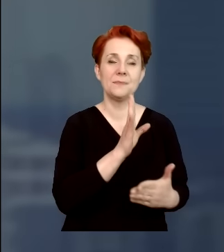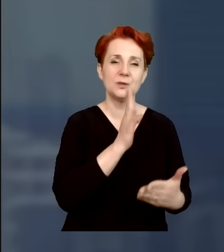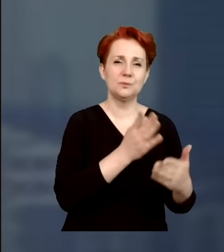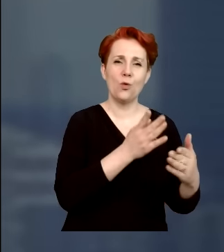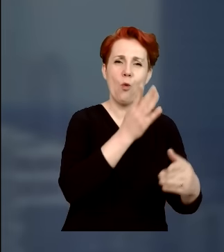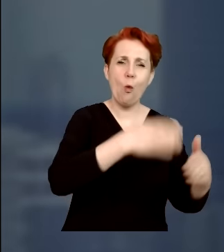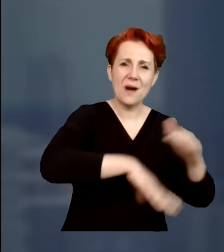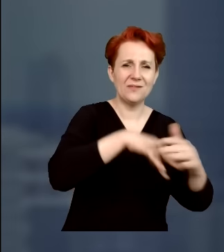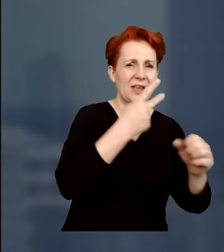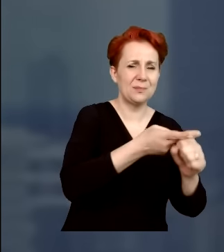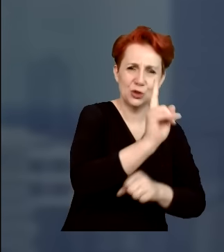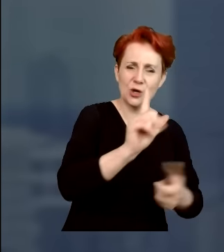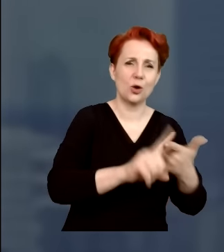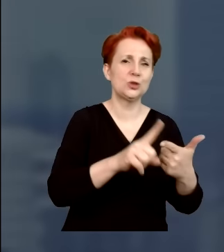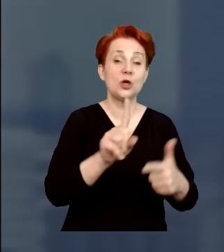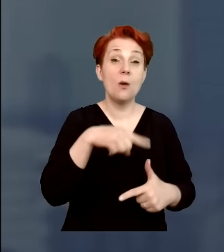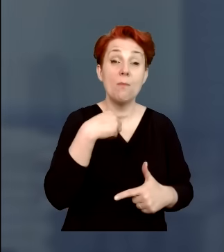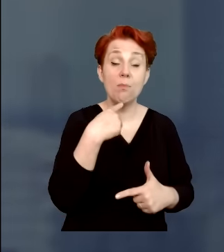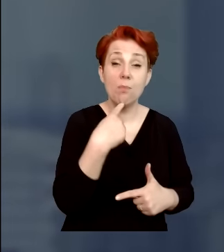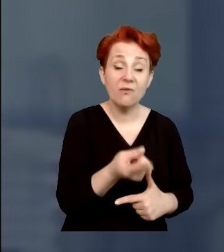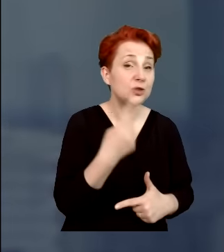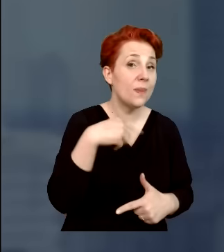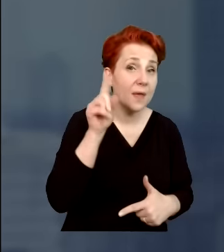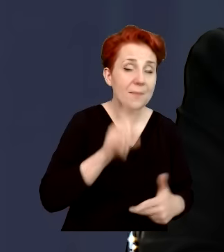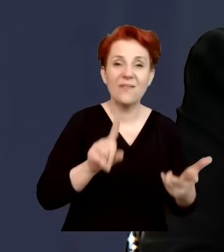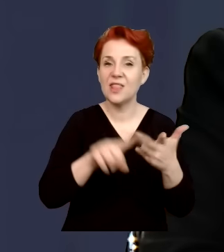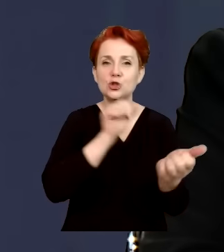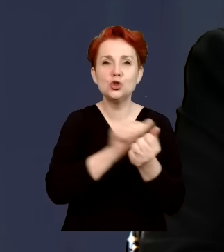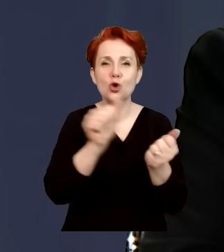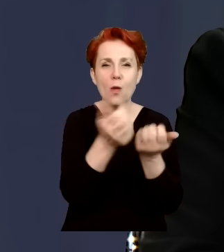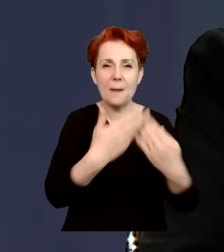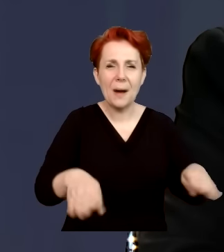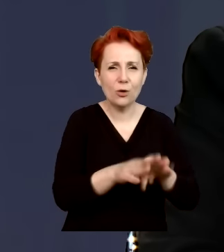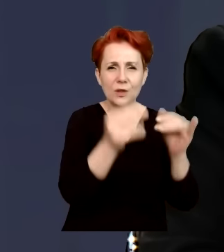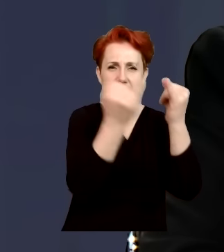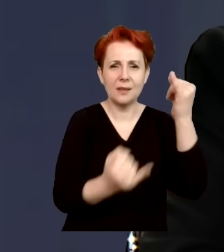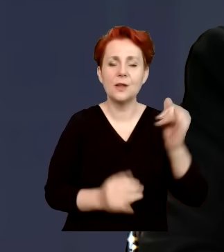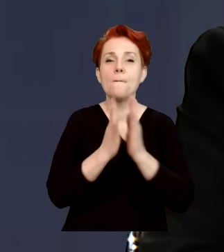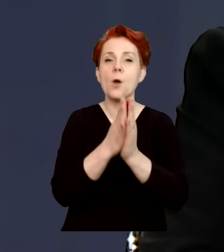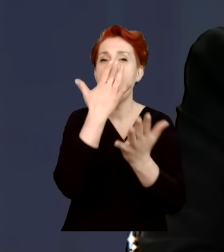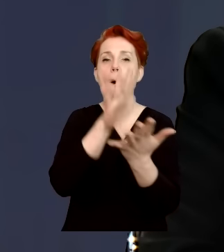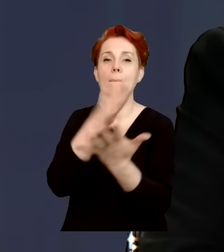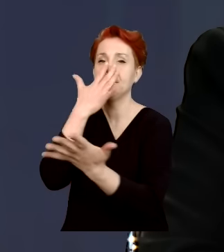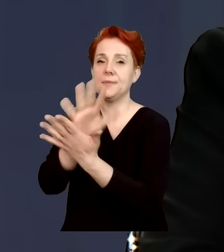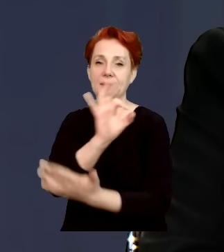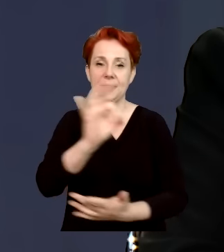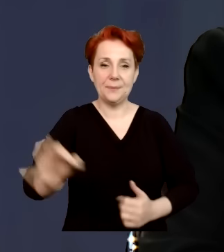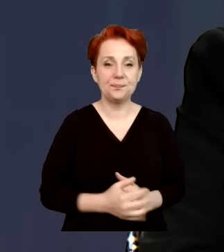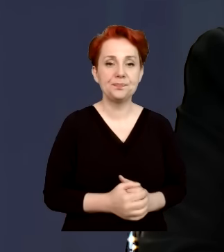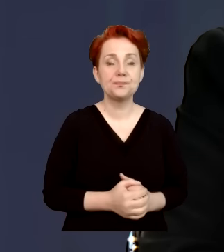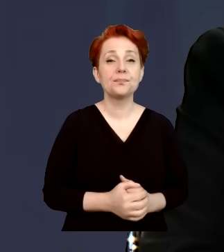poświadczenia nieprawdy, wyrządzania szkody majątkowej i tak dalej. Poproszę Państwa o komentarz. Pani redaktor, Szanowni